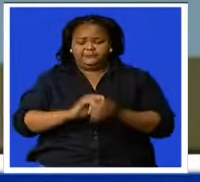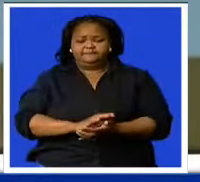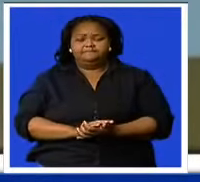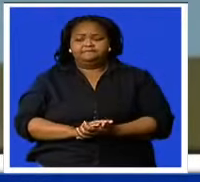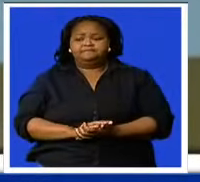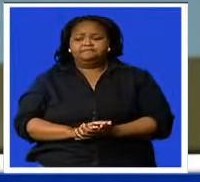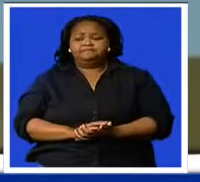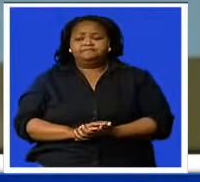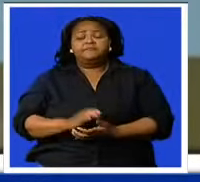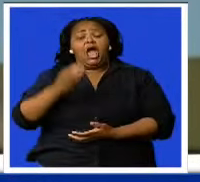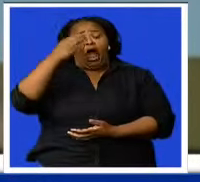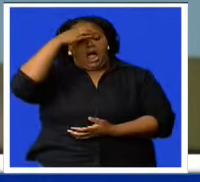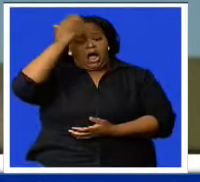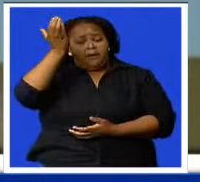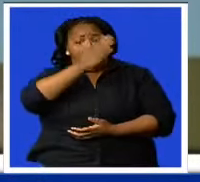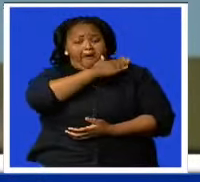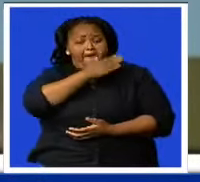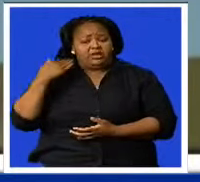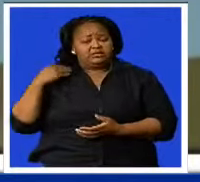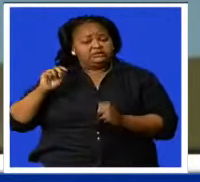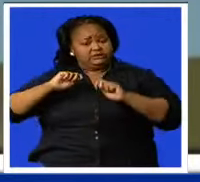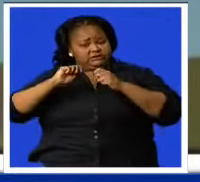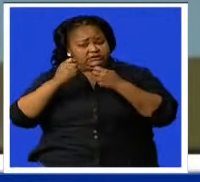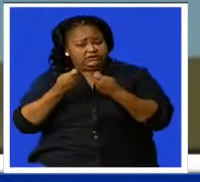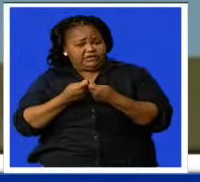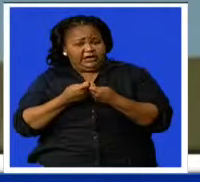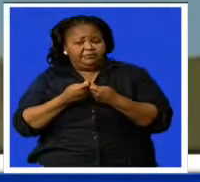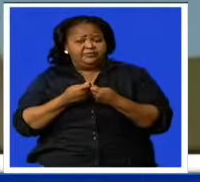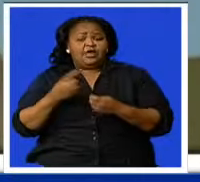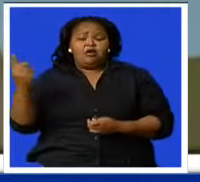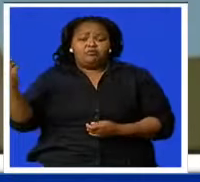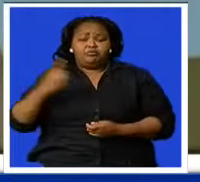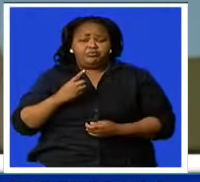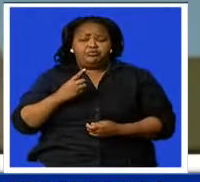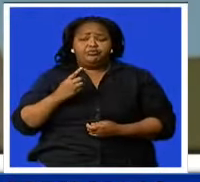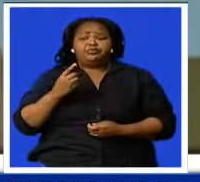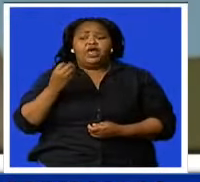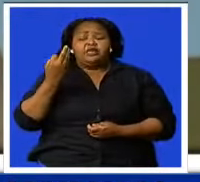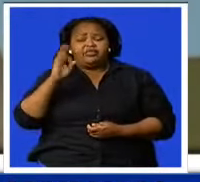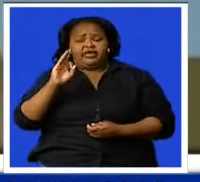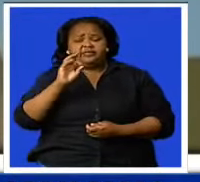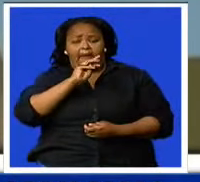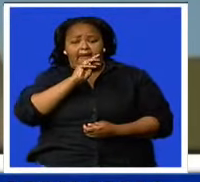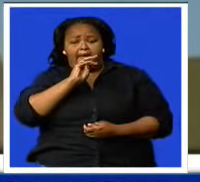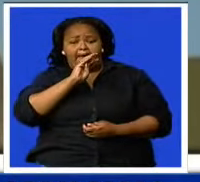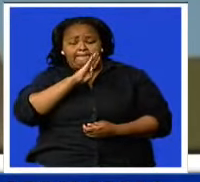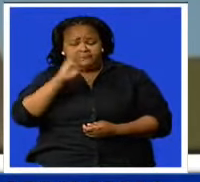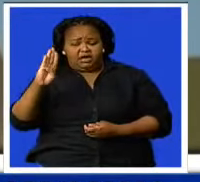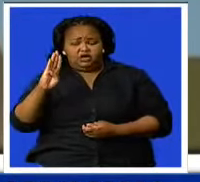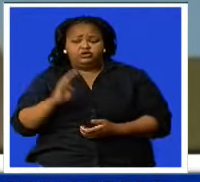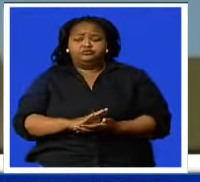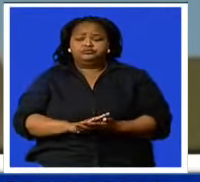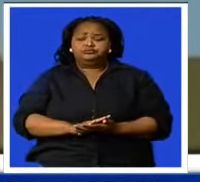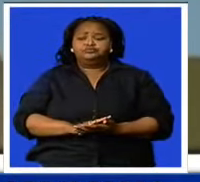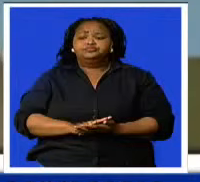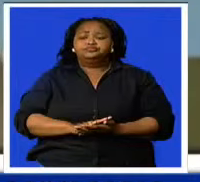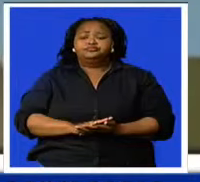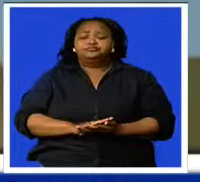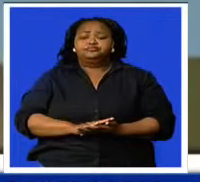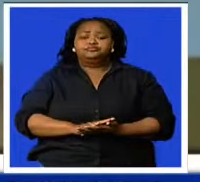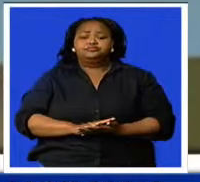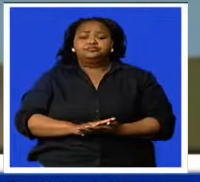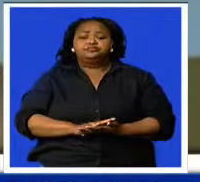minister and his team, came with the 30 billion initiative, there was skepticism about